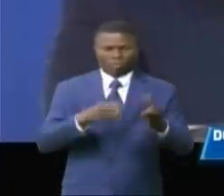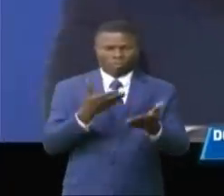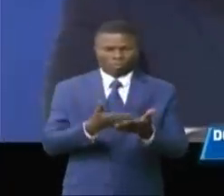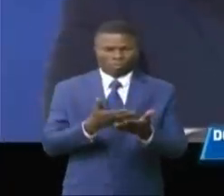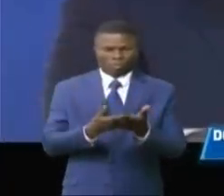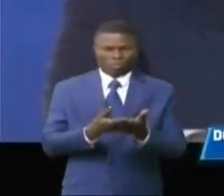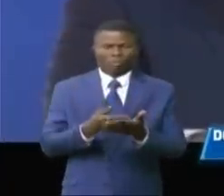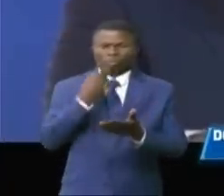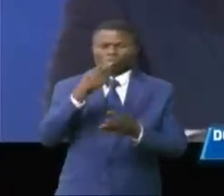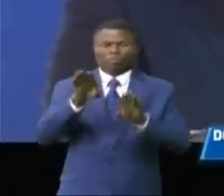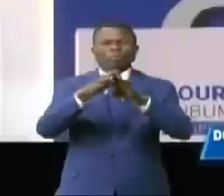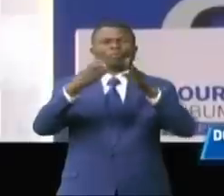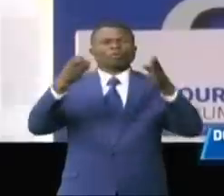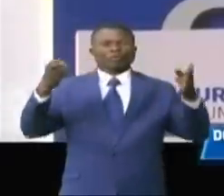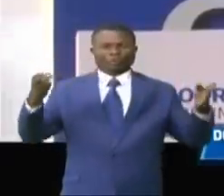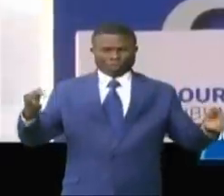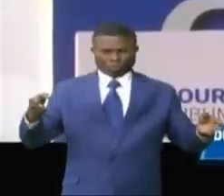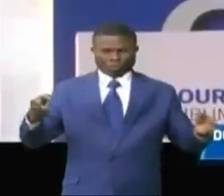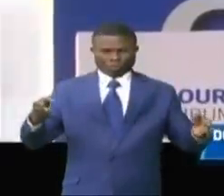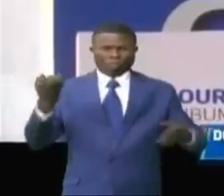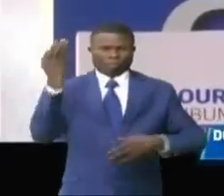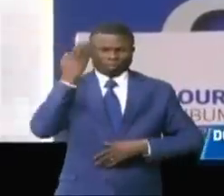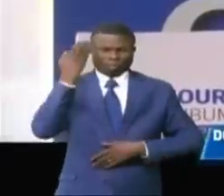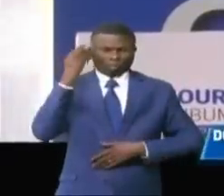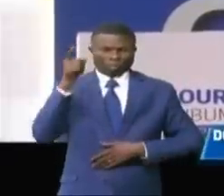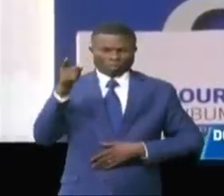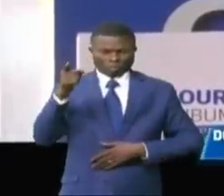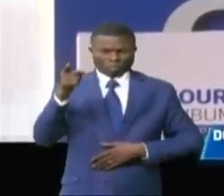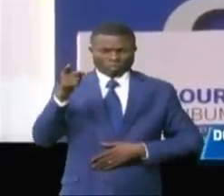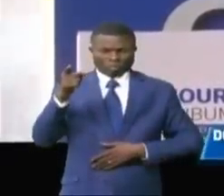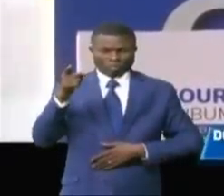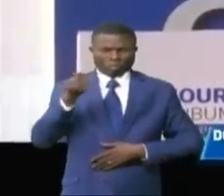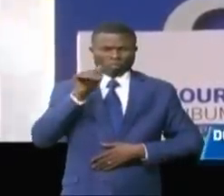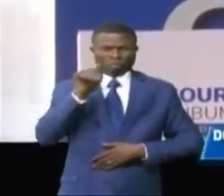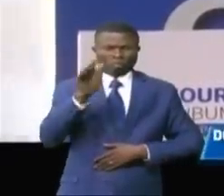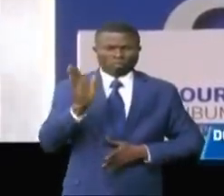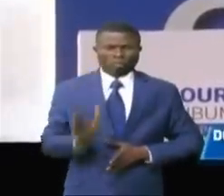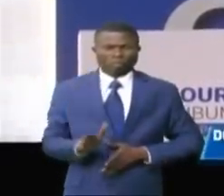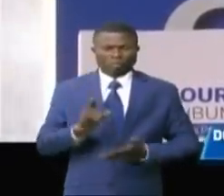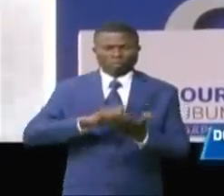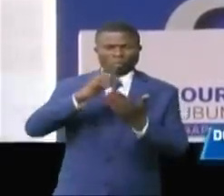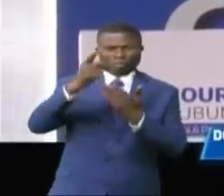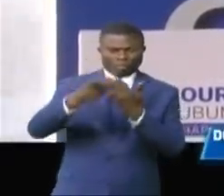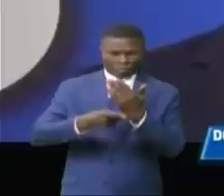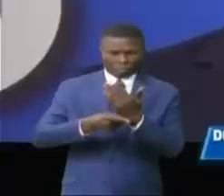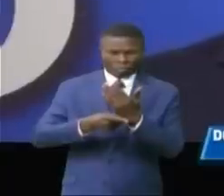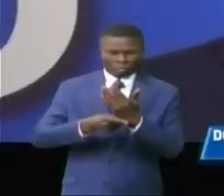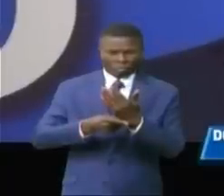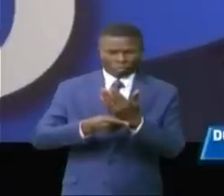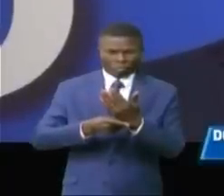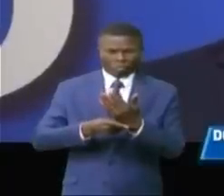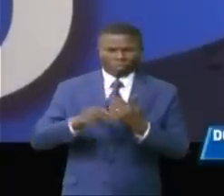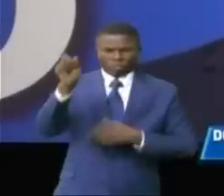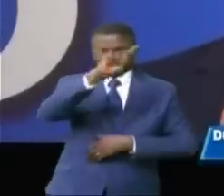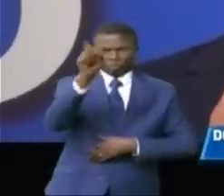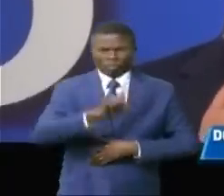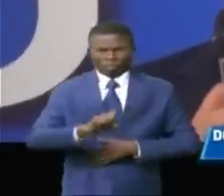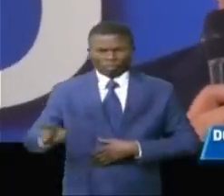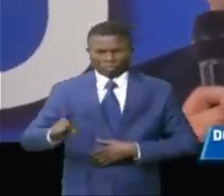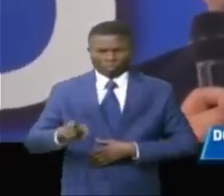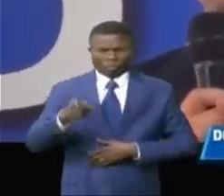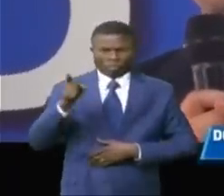Je déclare ouvert. Monsieur Christopher York, directeur des projets, et Zachary